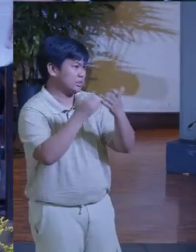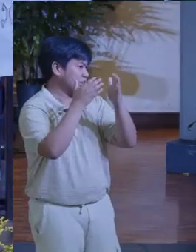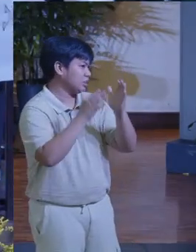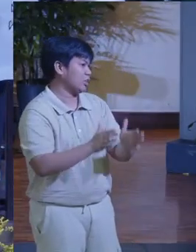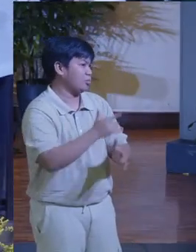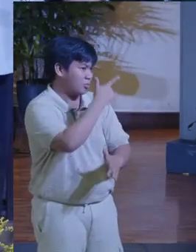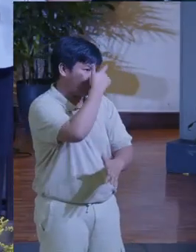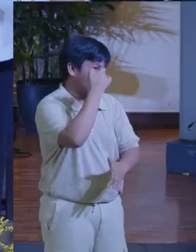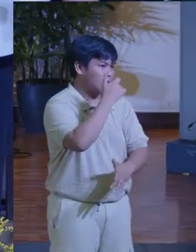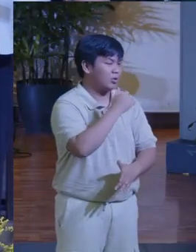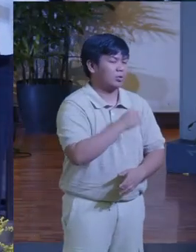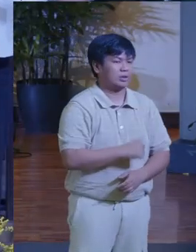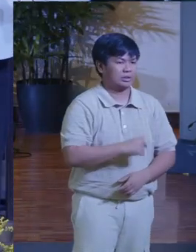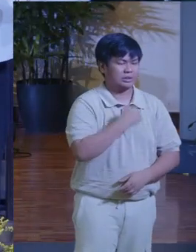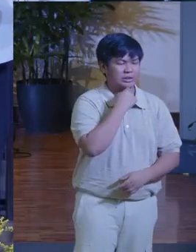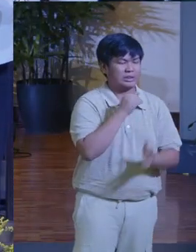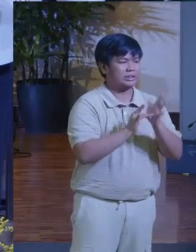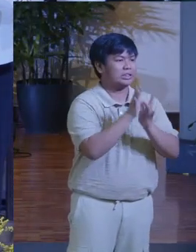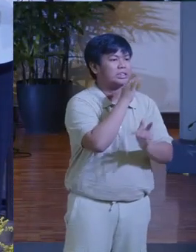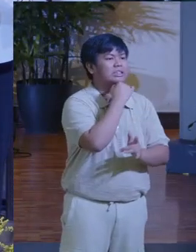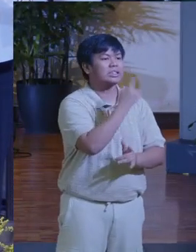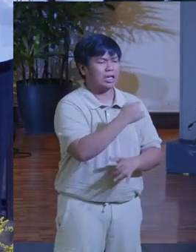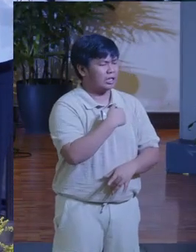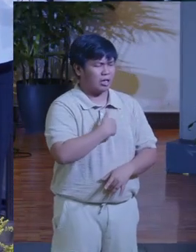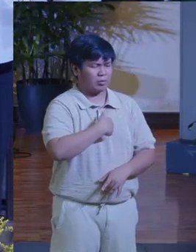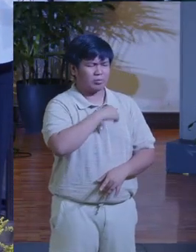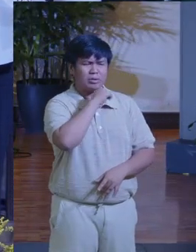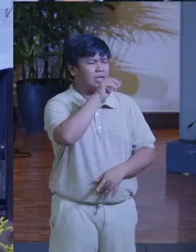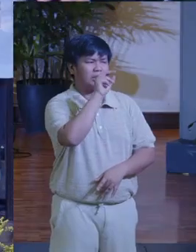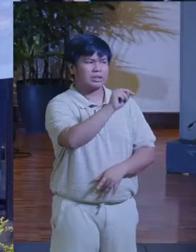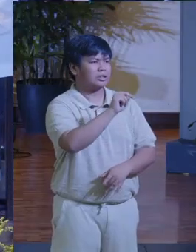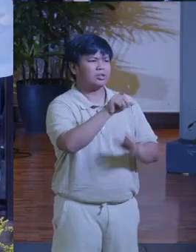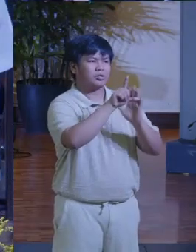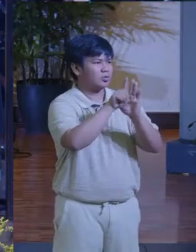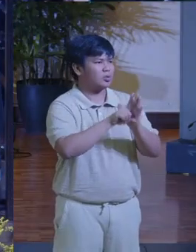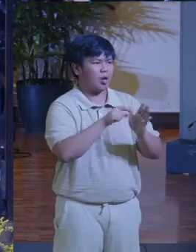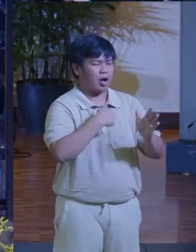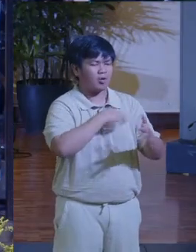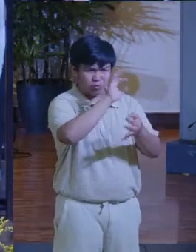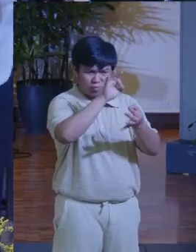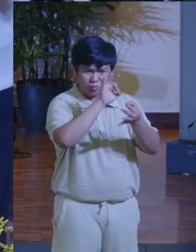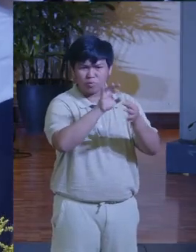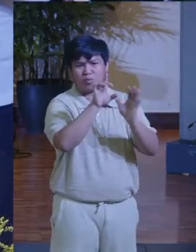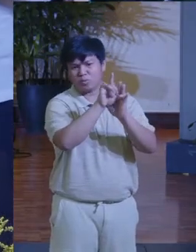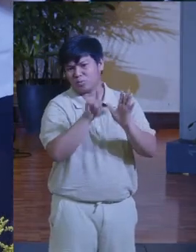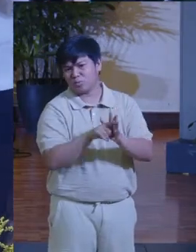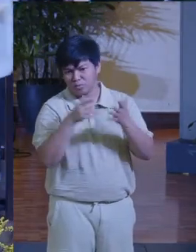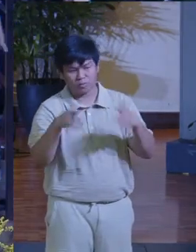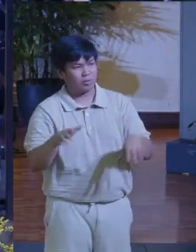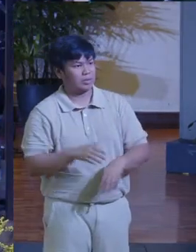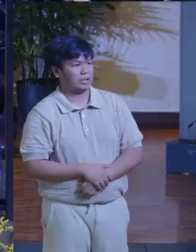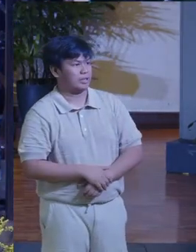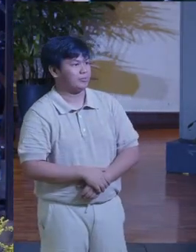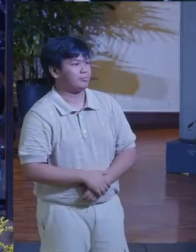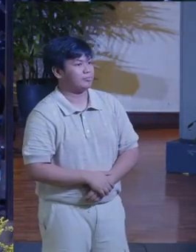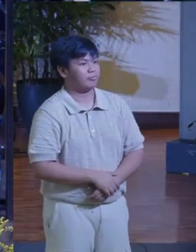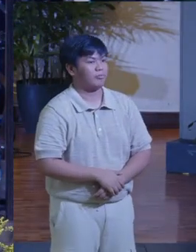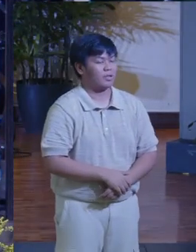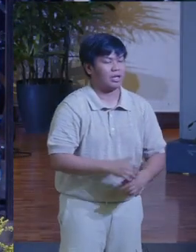sa tanikala ng batas ay pagiging makasalanan namin dahil wala nang batas